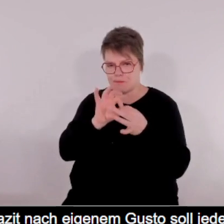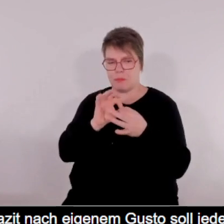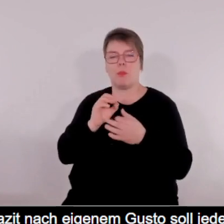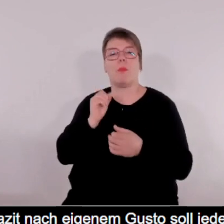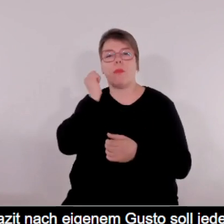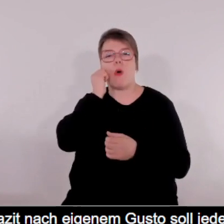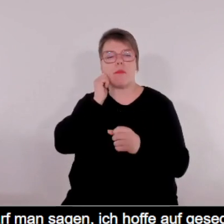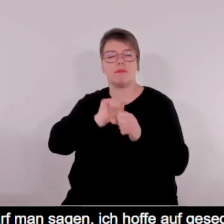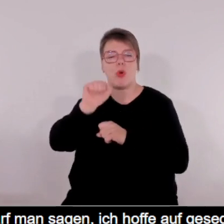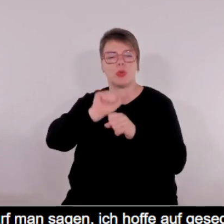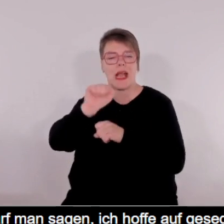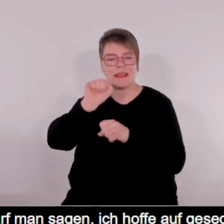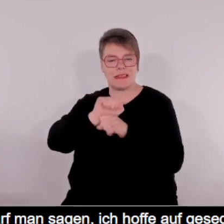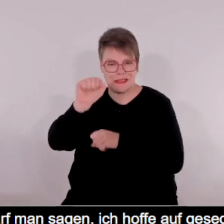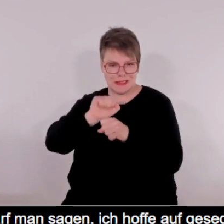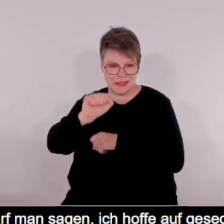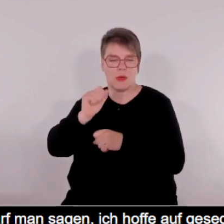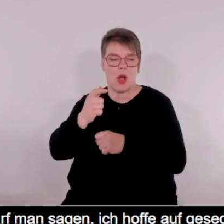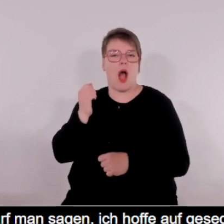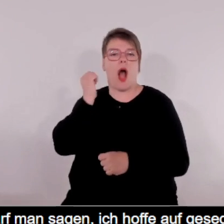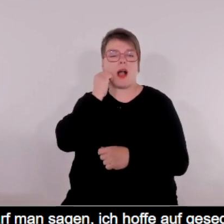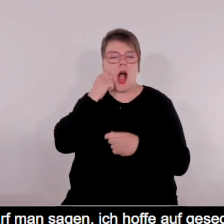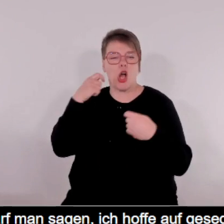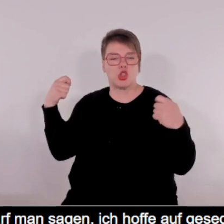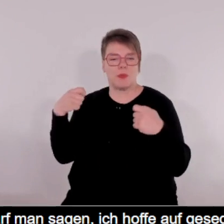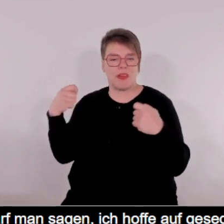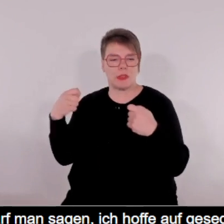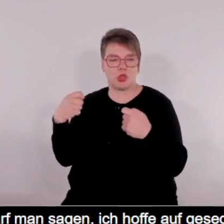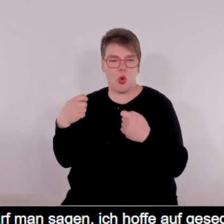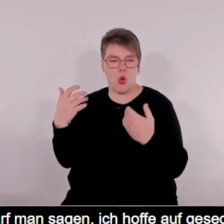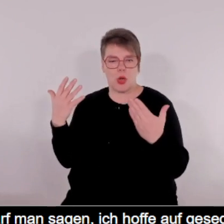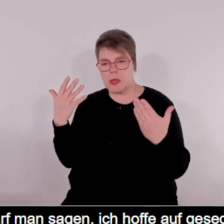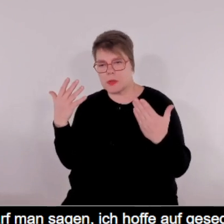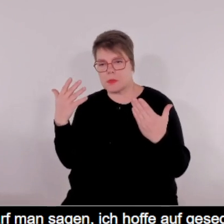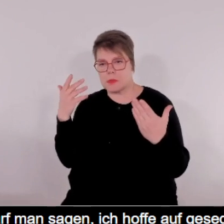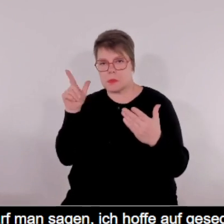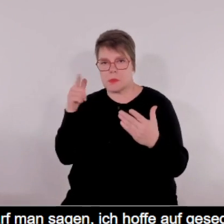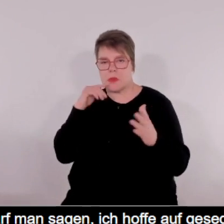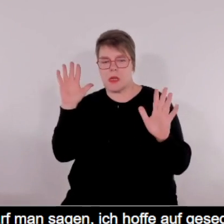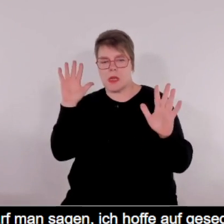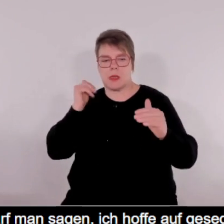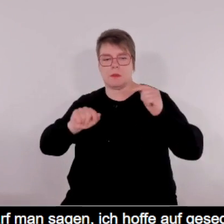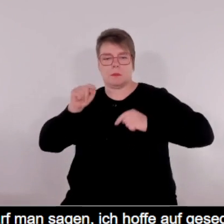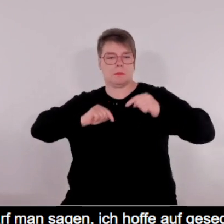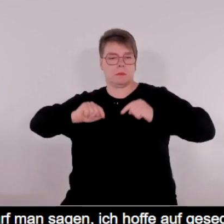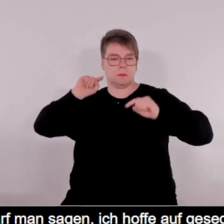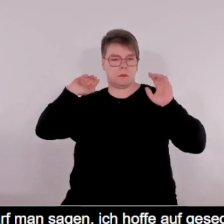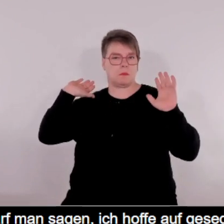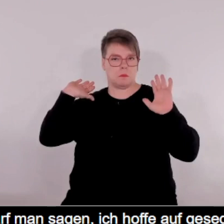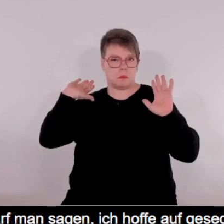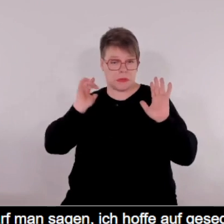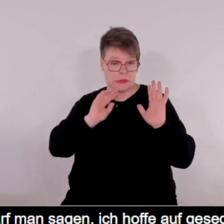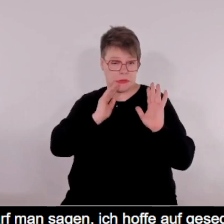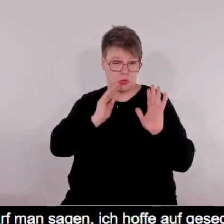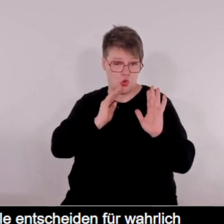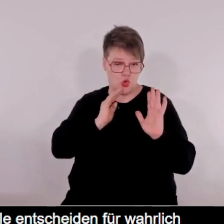wieder herzustellen? Oder ist das zu wenig? Das ist jetzt eine Frage natürlich an Sie, Frau Kahnema. Ich würde aber auch gern die Meinung von Herrn Aiwanger